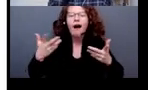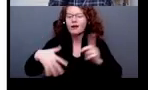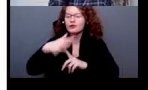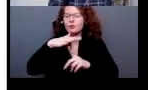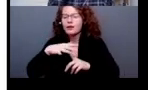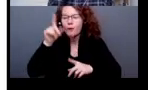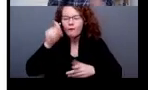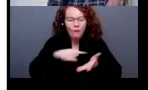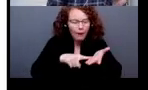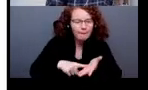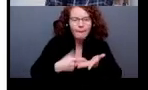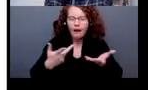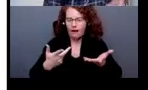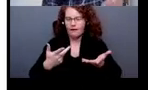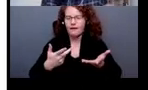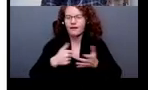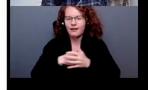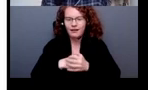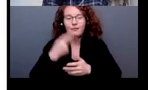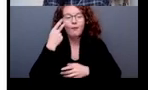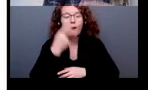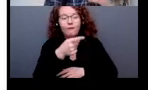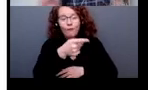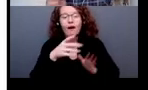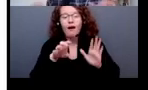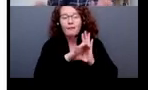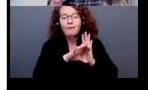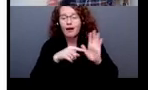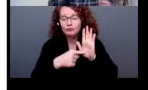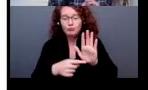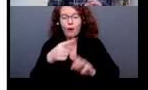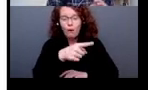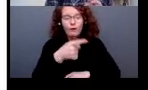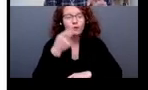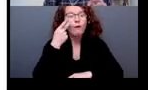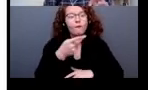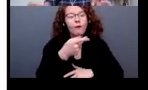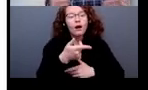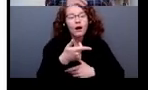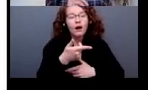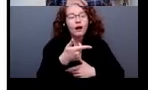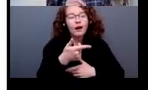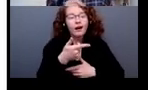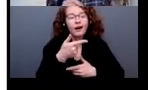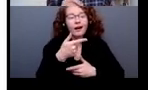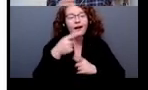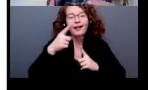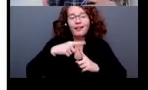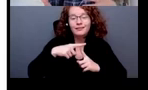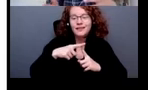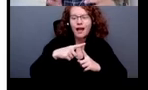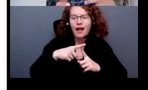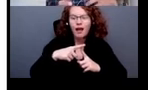pu rencontrer. Et là, en l'occurrence, on voit sur cette image, donc il y a beaucoup de conversations entre les techniciens, comme on l'a dit